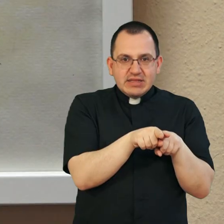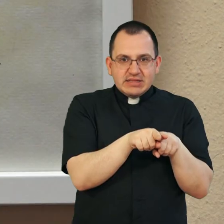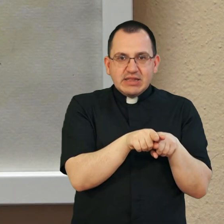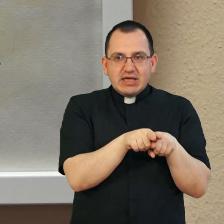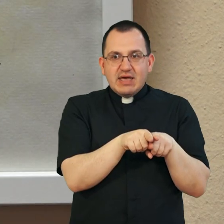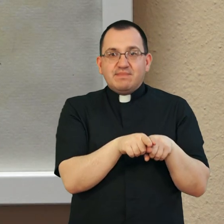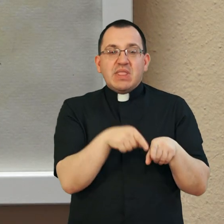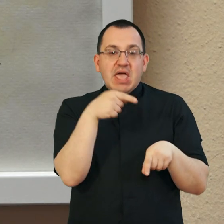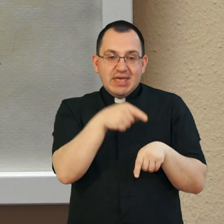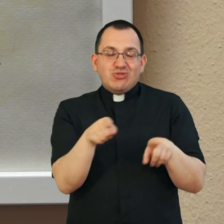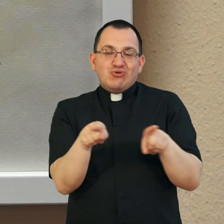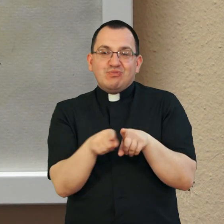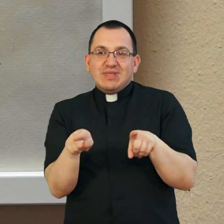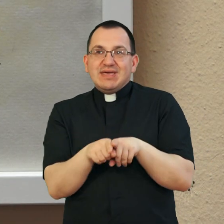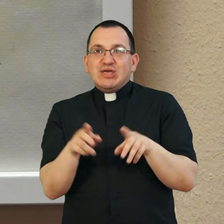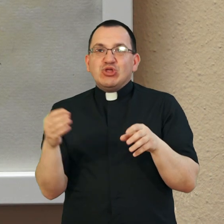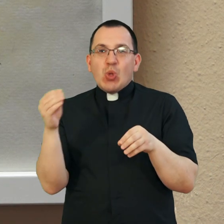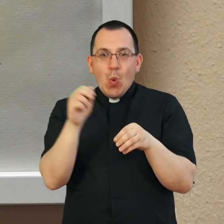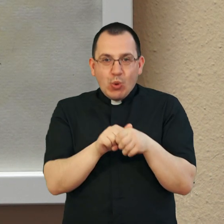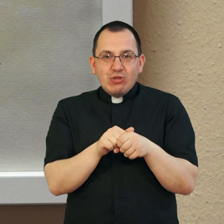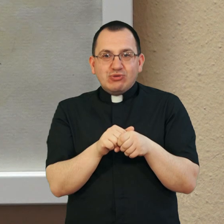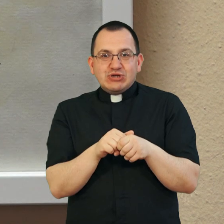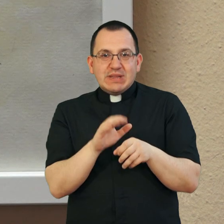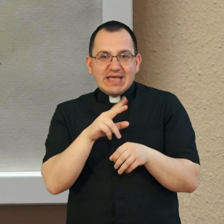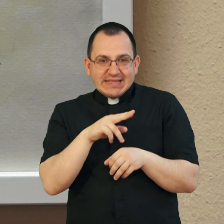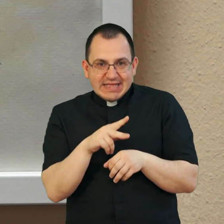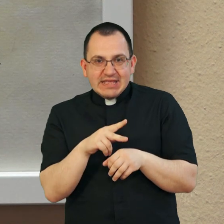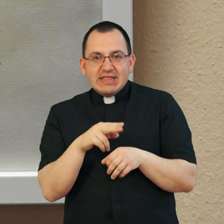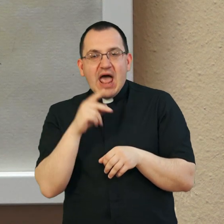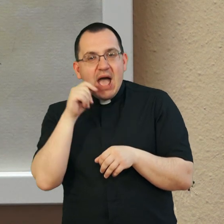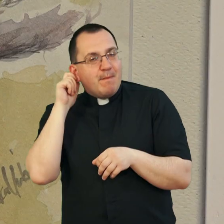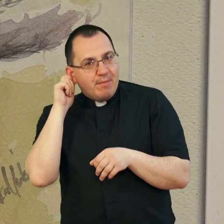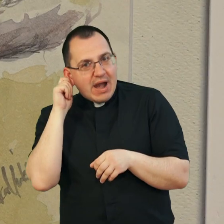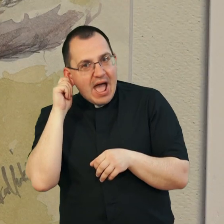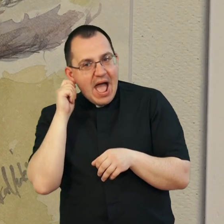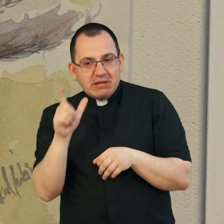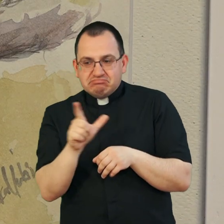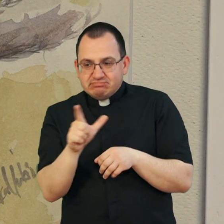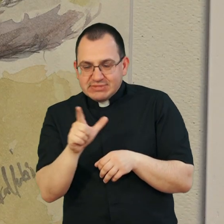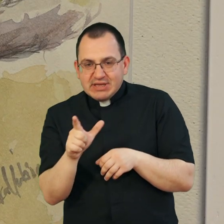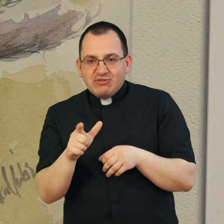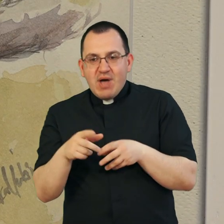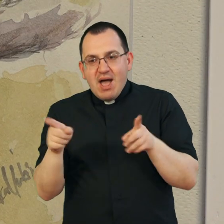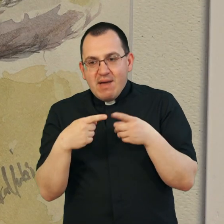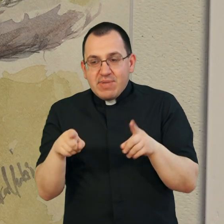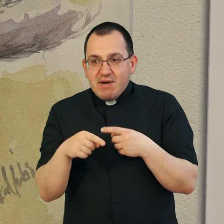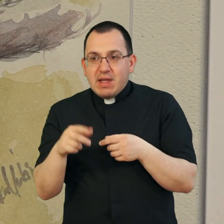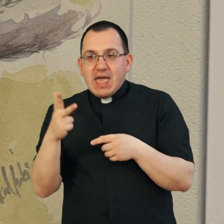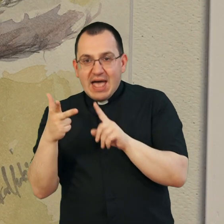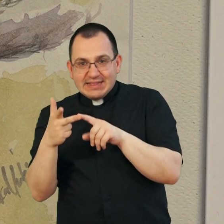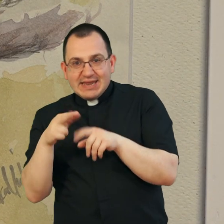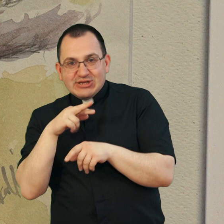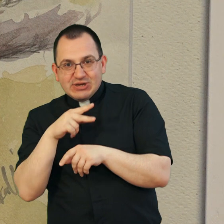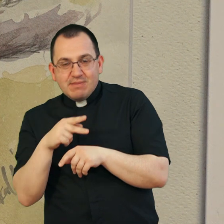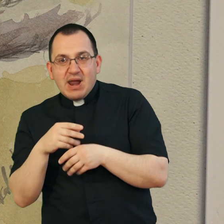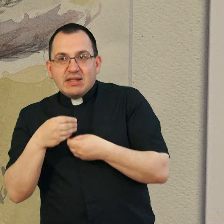njezina sestra Janja te brat Vlatko s duhovnim pjesmama, dok je brat Vilko izrekao svjedočanstvo koje nikoga nije ostavilo